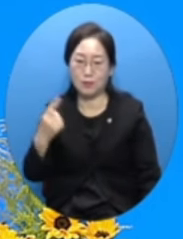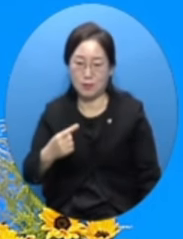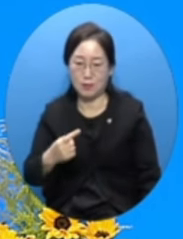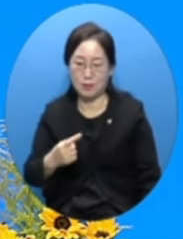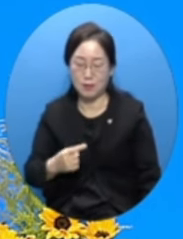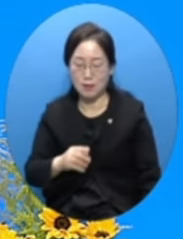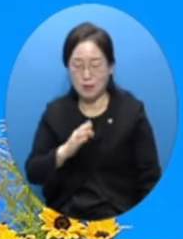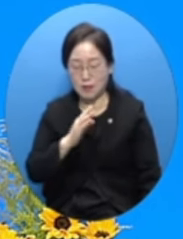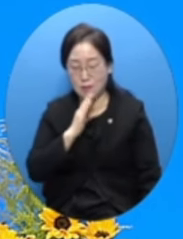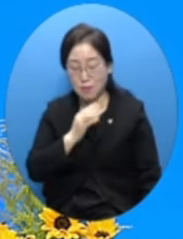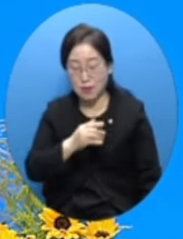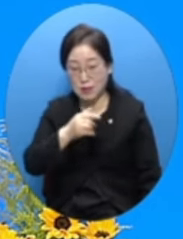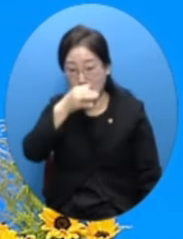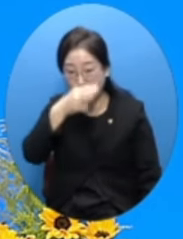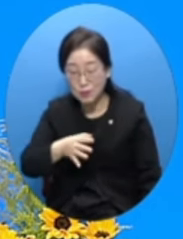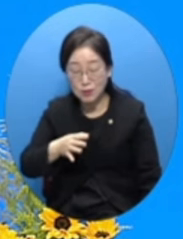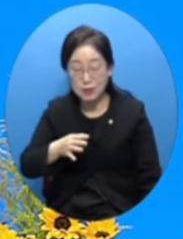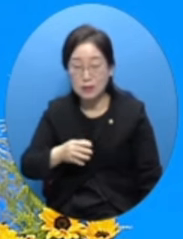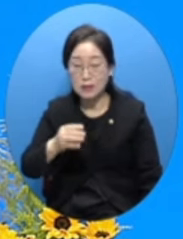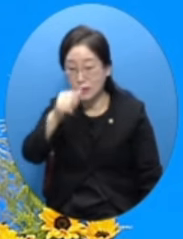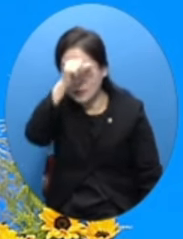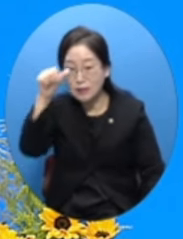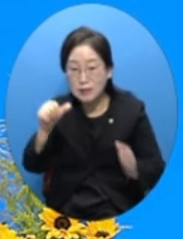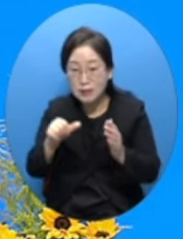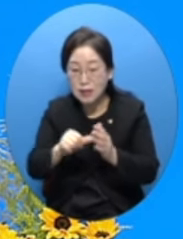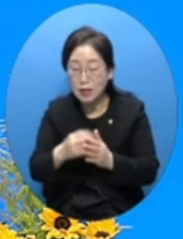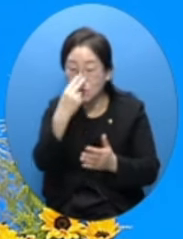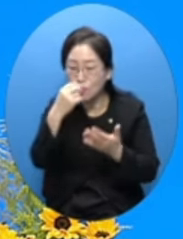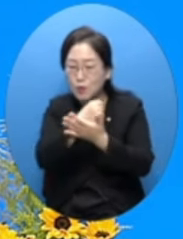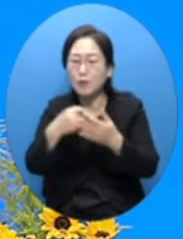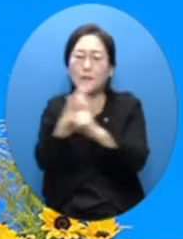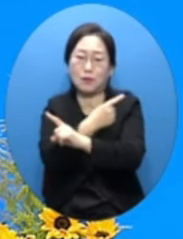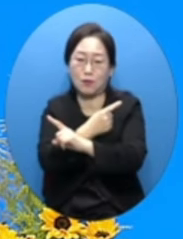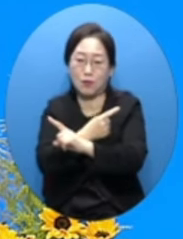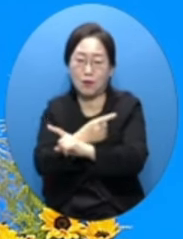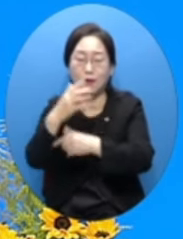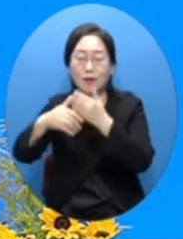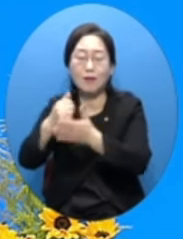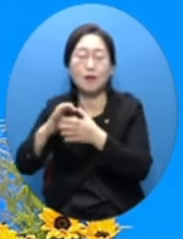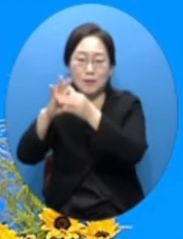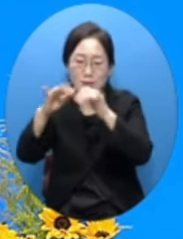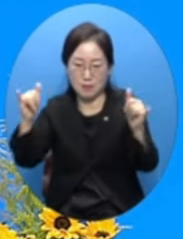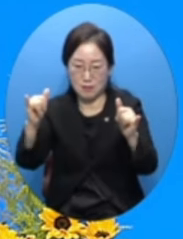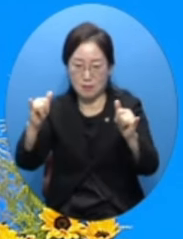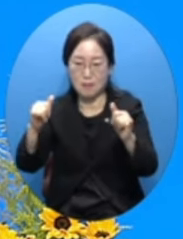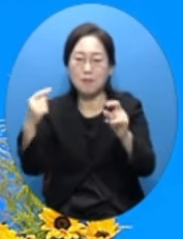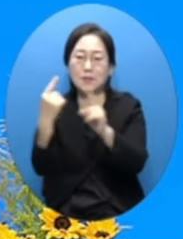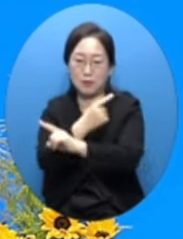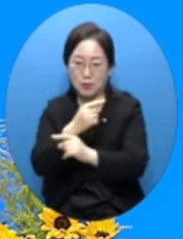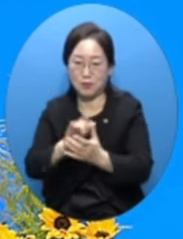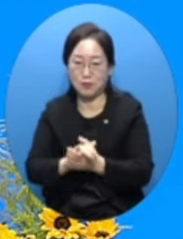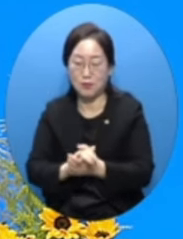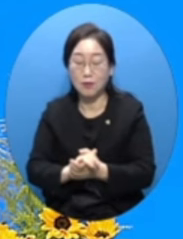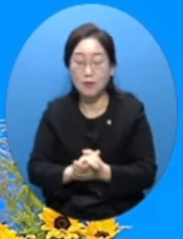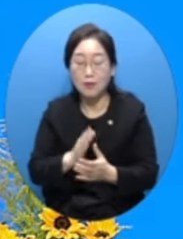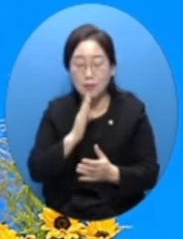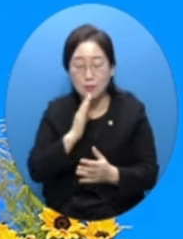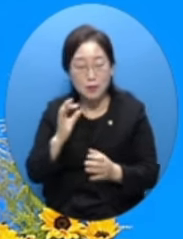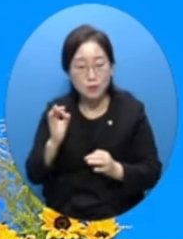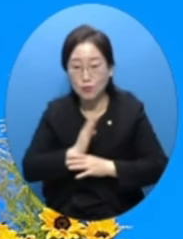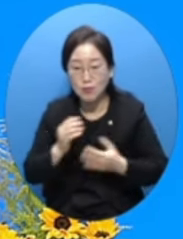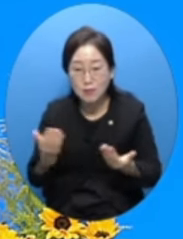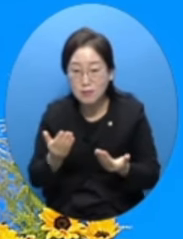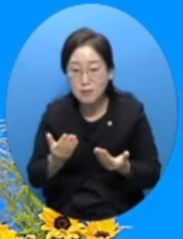주님 만나기만 하면 그 운명이 바뀌어집니다. 위대한 하나님의 삶으로 변화되는 것입니다. 하나님의 우리를 통해 놀라운 역사를 이루시는